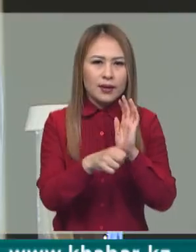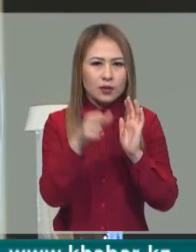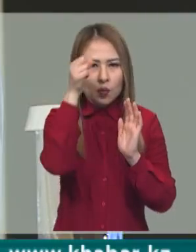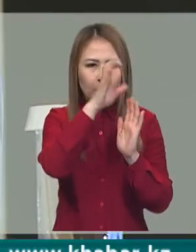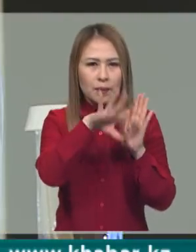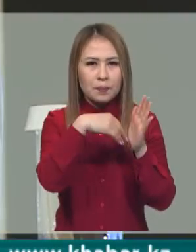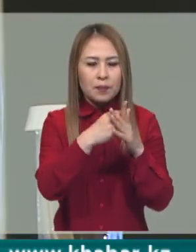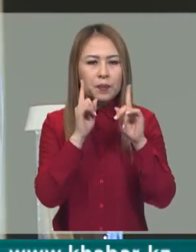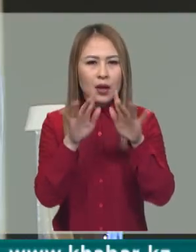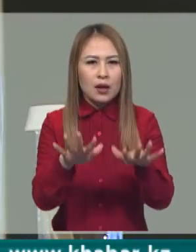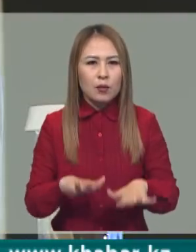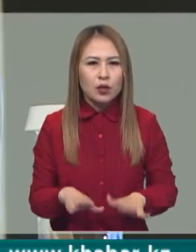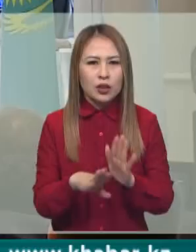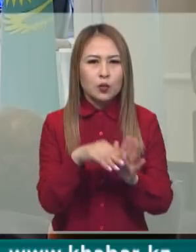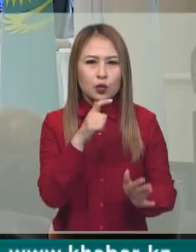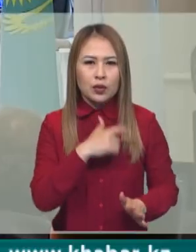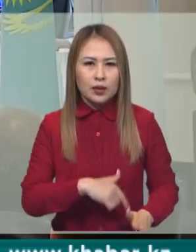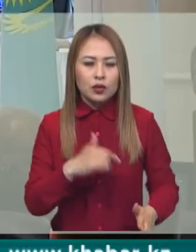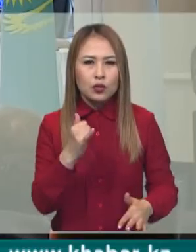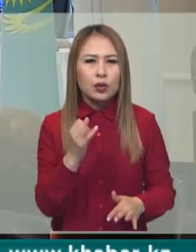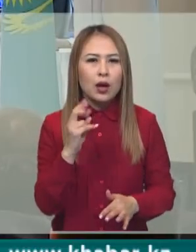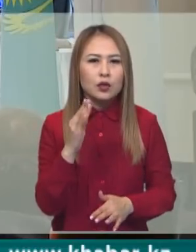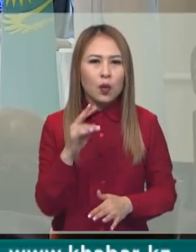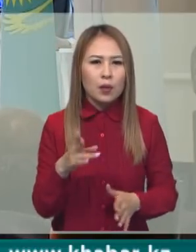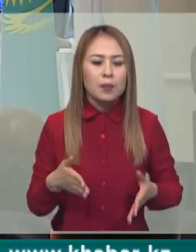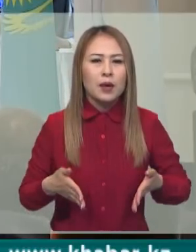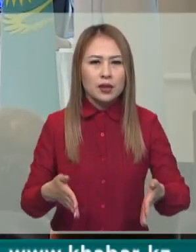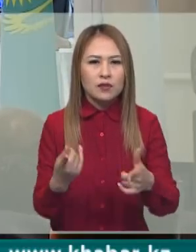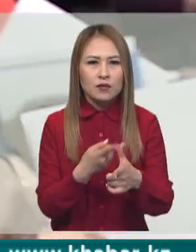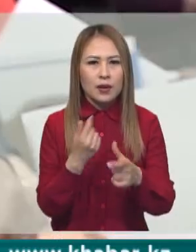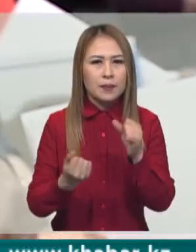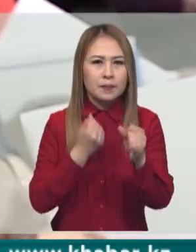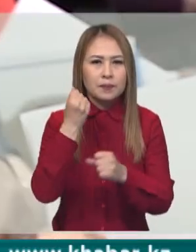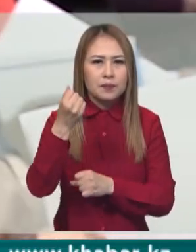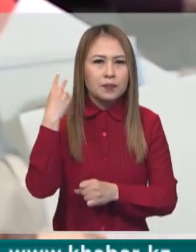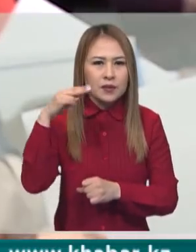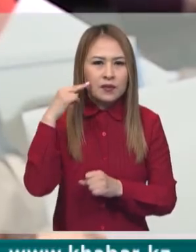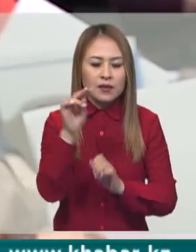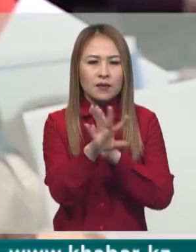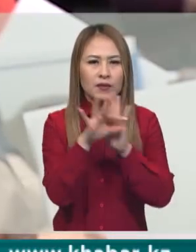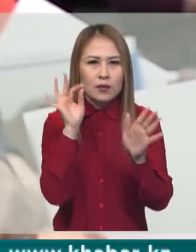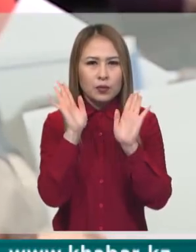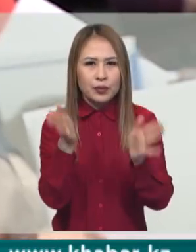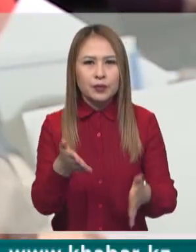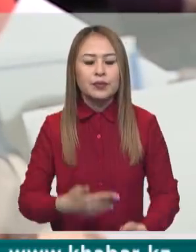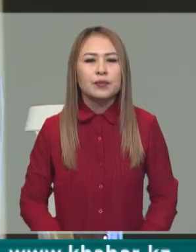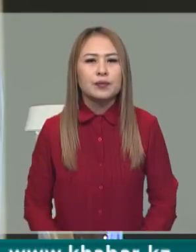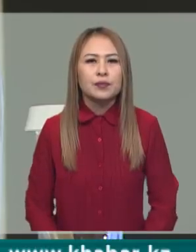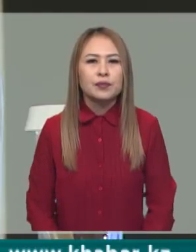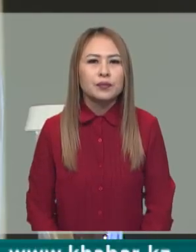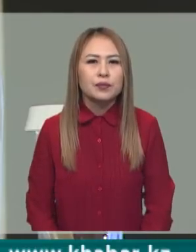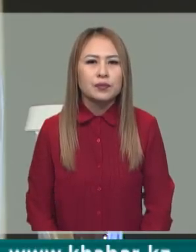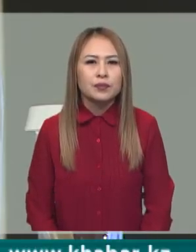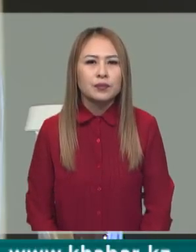бері парламент мәжілісінің депутаты. Енді Ақжол партиясының атынан президенттік сайлауға үміткерлікке ұсынылып отыр.